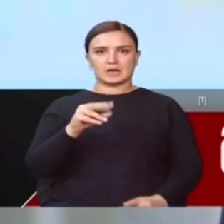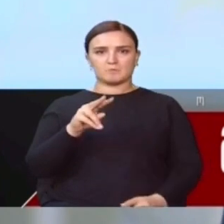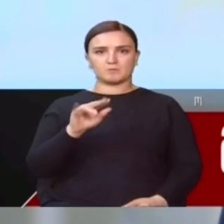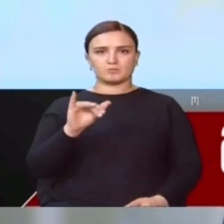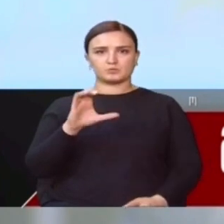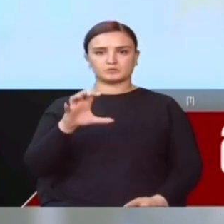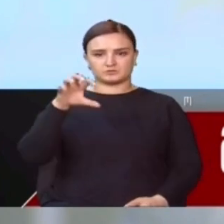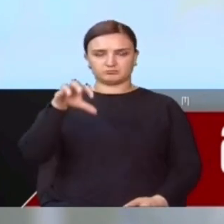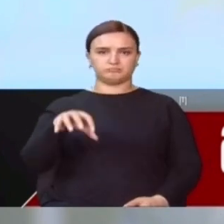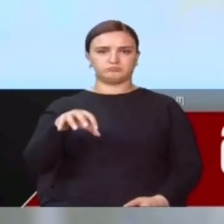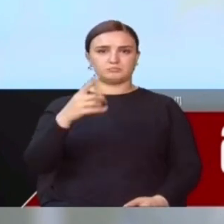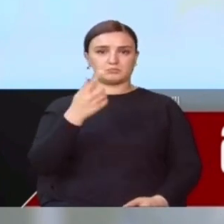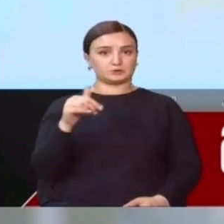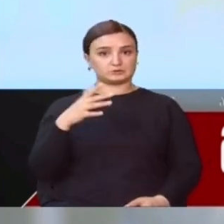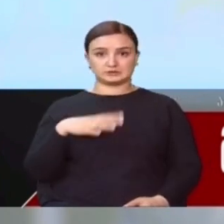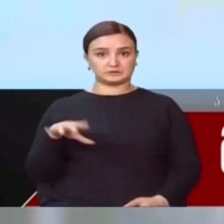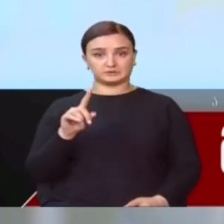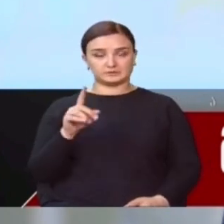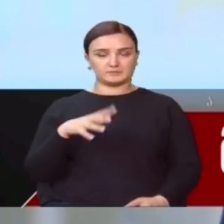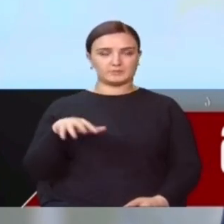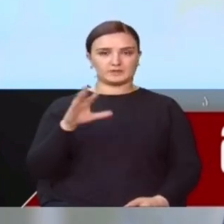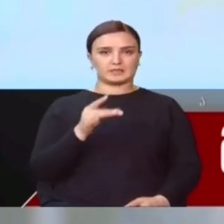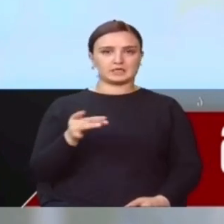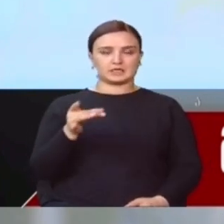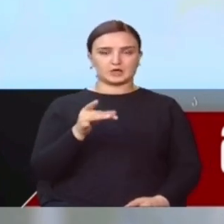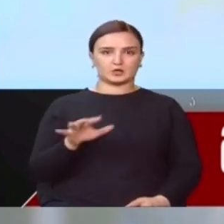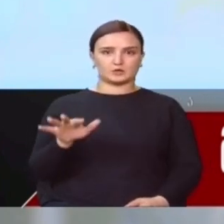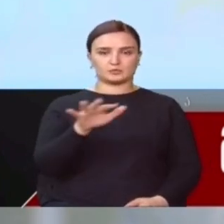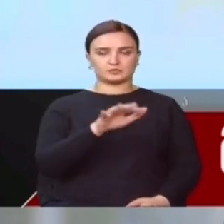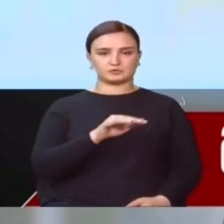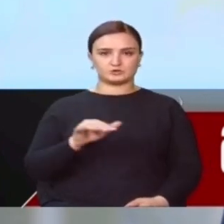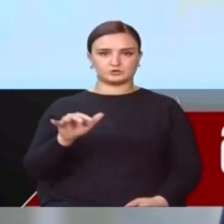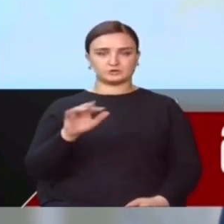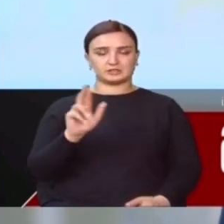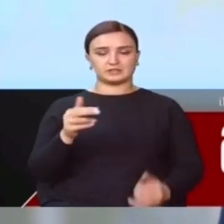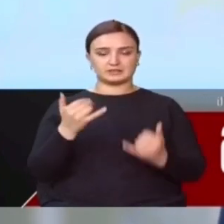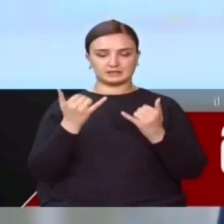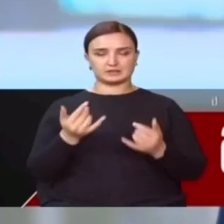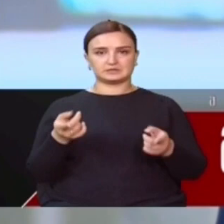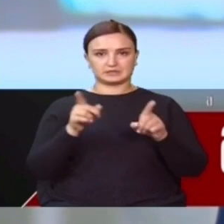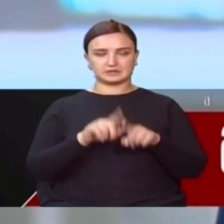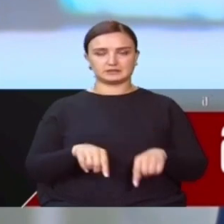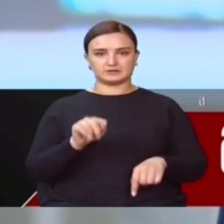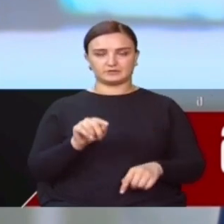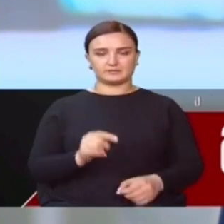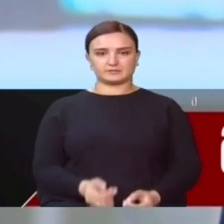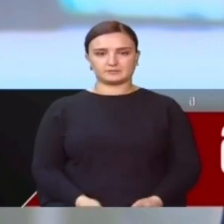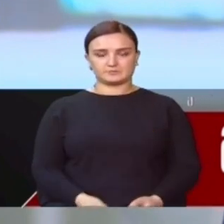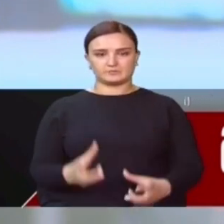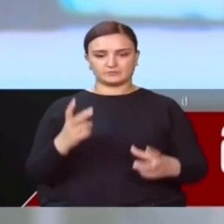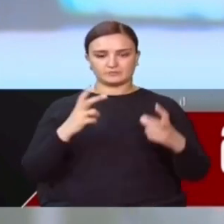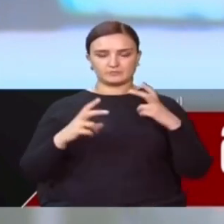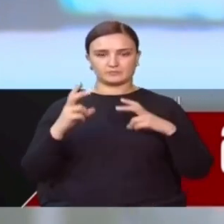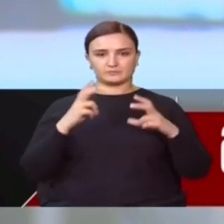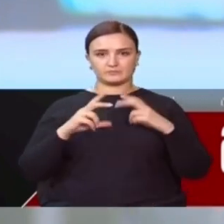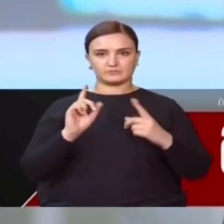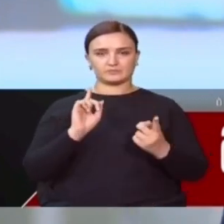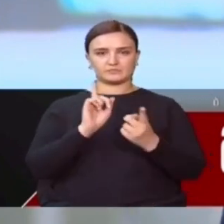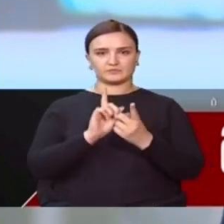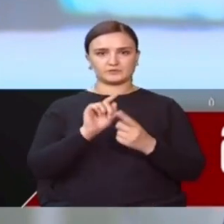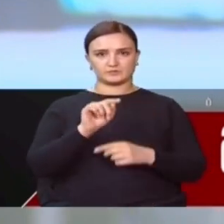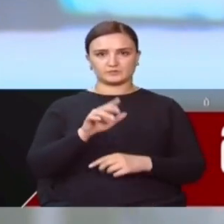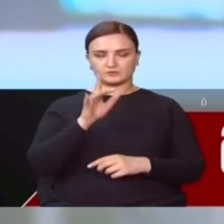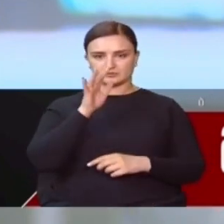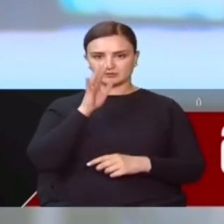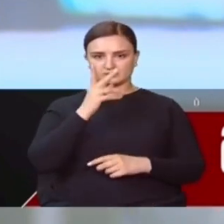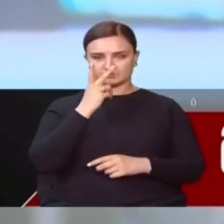არამხოლოდ საქართველოში, არამედ მთელი რეგიონის მასშტაბით. Და დღეს ასევე უნივერსიტეტში ვიზიტის ფარგლებში, რა თქმა